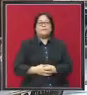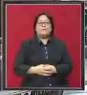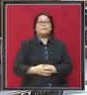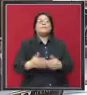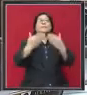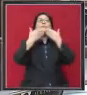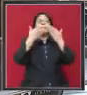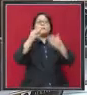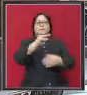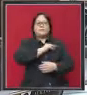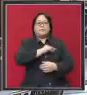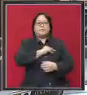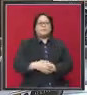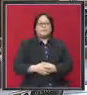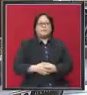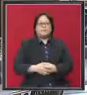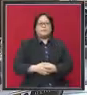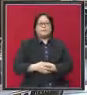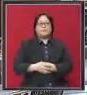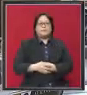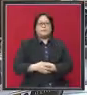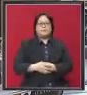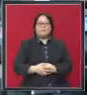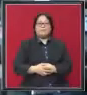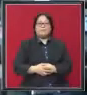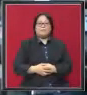Terima kasih, Menteri.